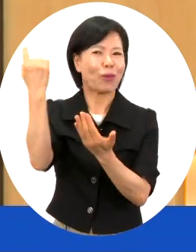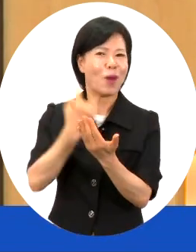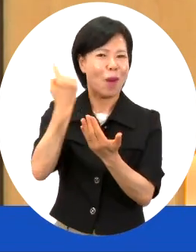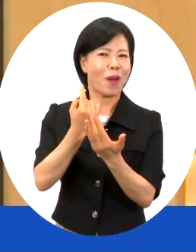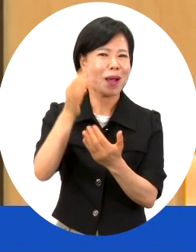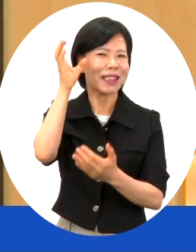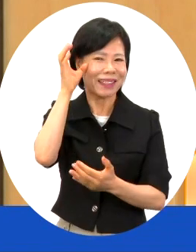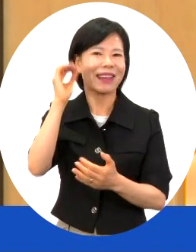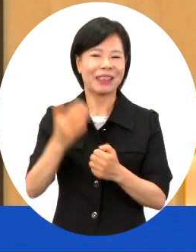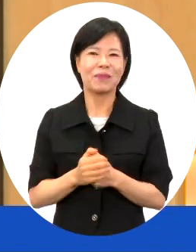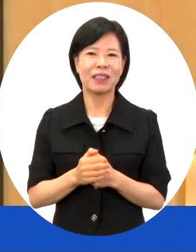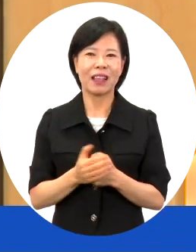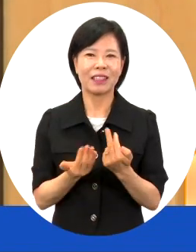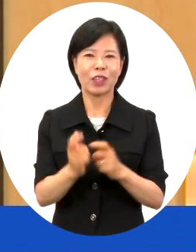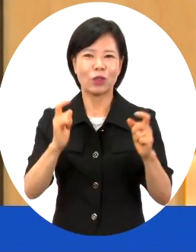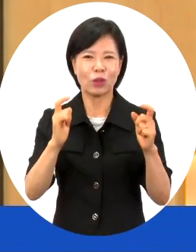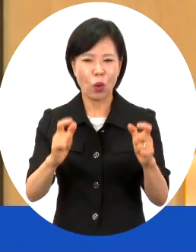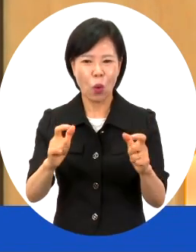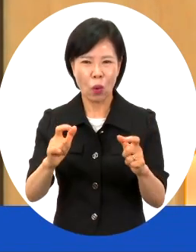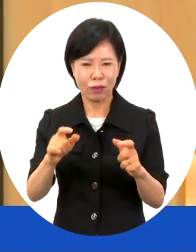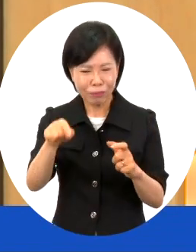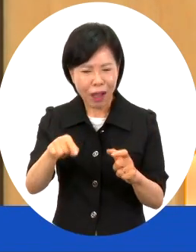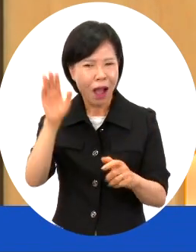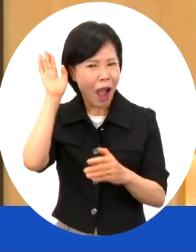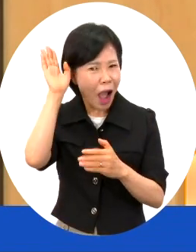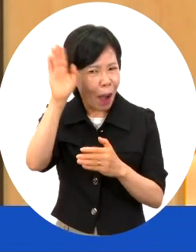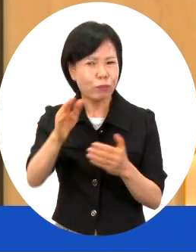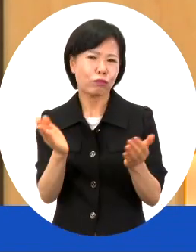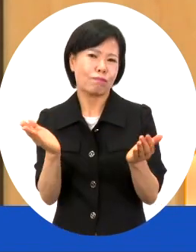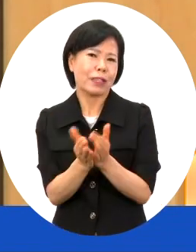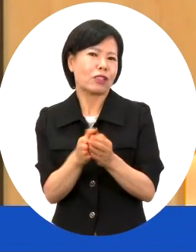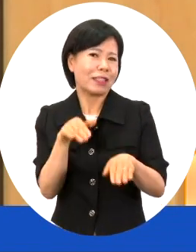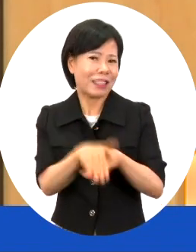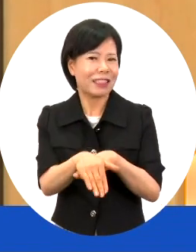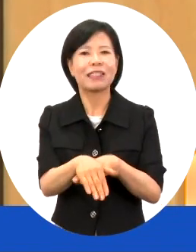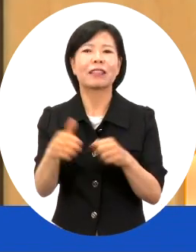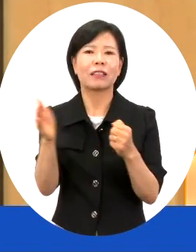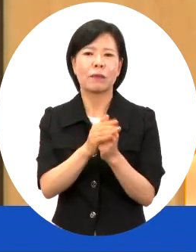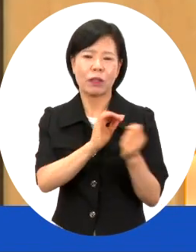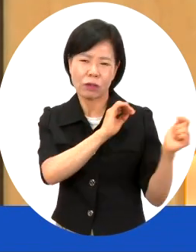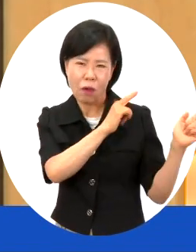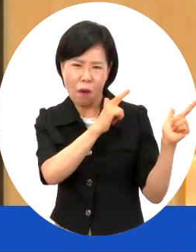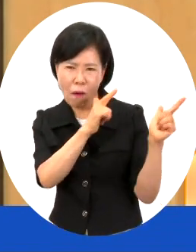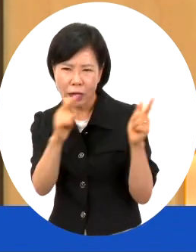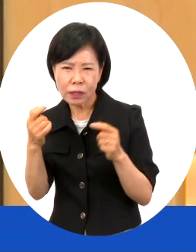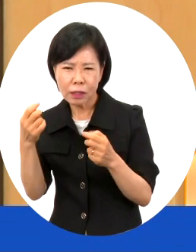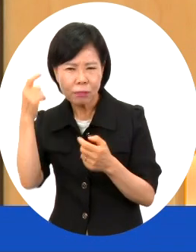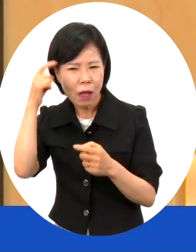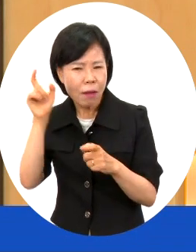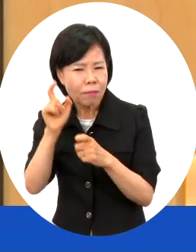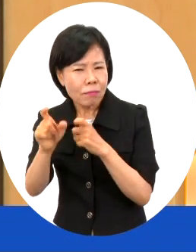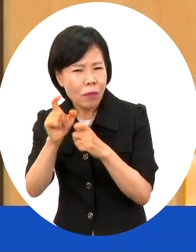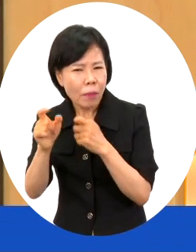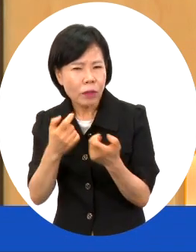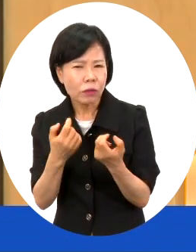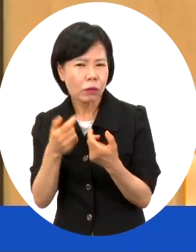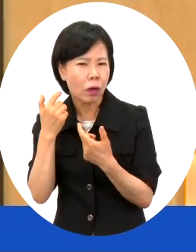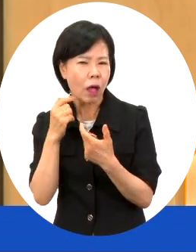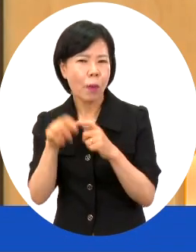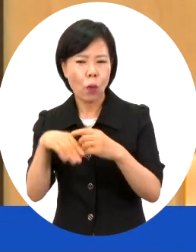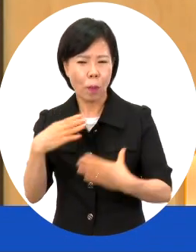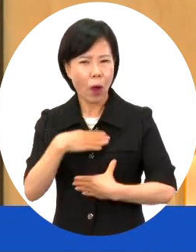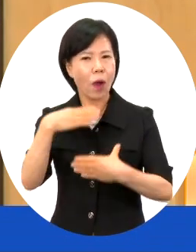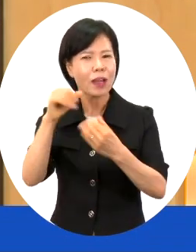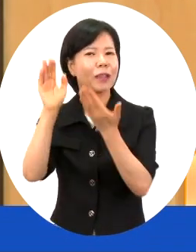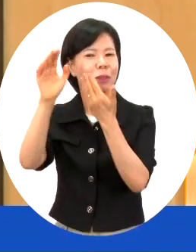것으로 기대됩니다. 제주도 역시 이에 발맞추어 자율주행 기술을 다각도로 적용해서 더욱